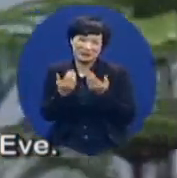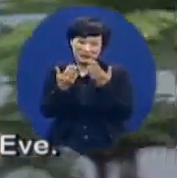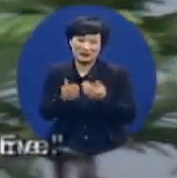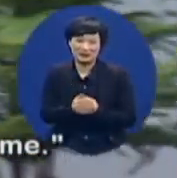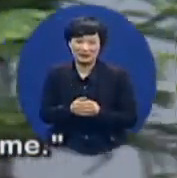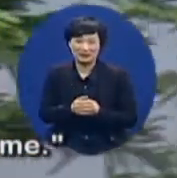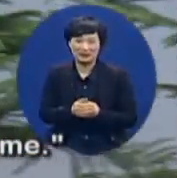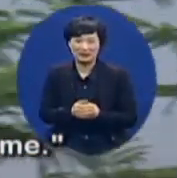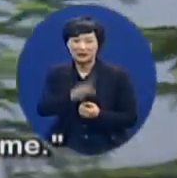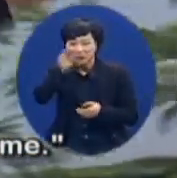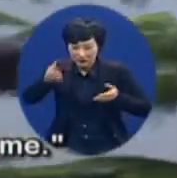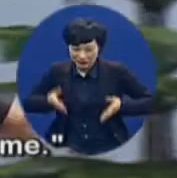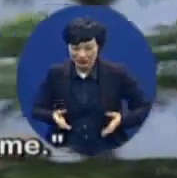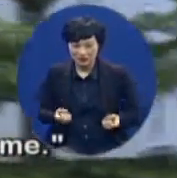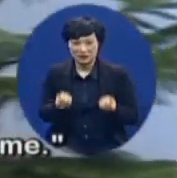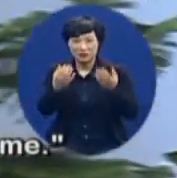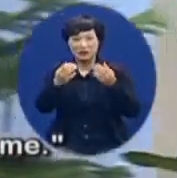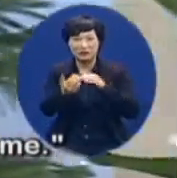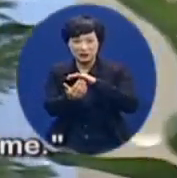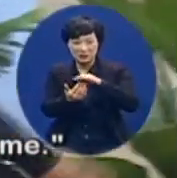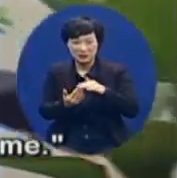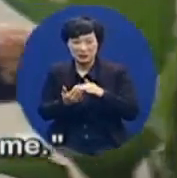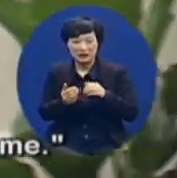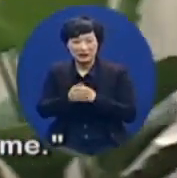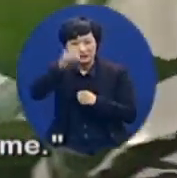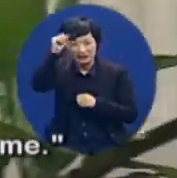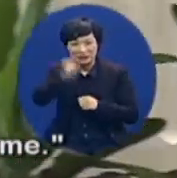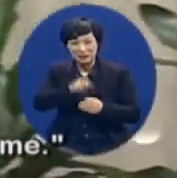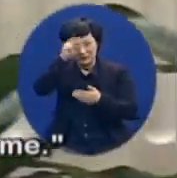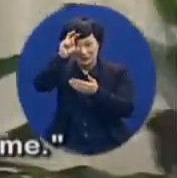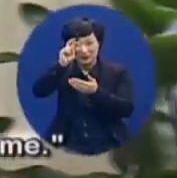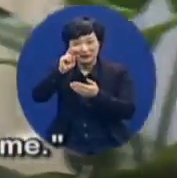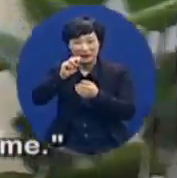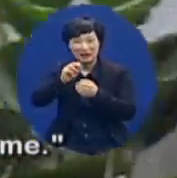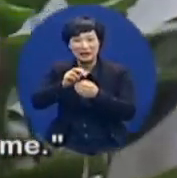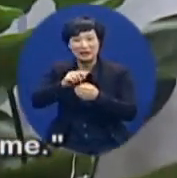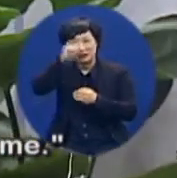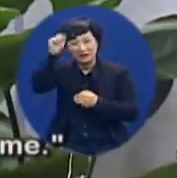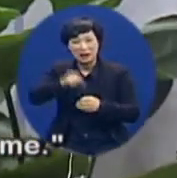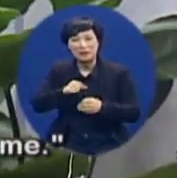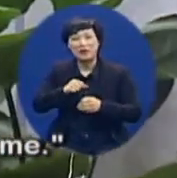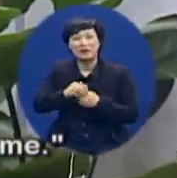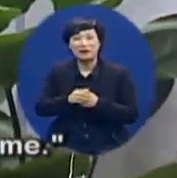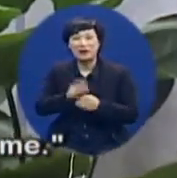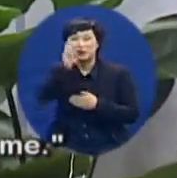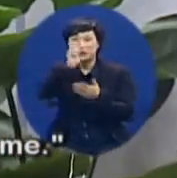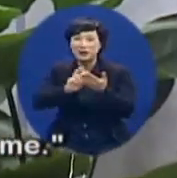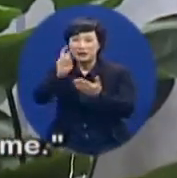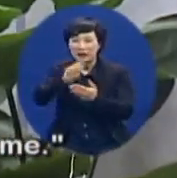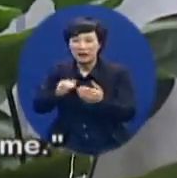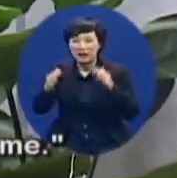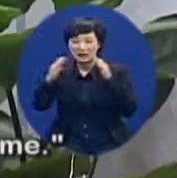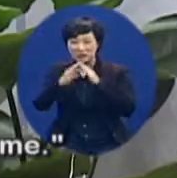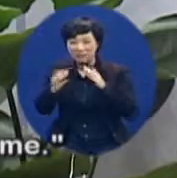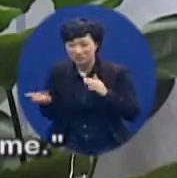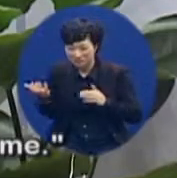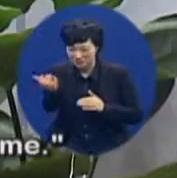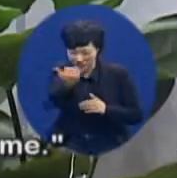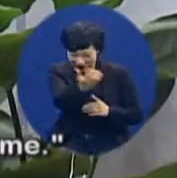2부에 순서를 마치고 이제 새벽송을 들러 가요 기쁘다